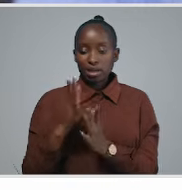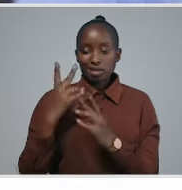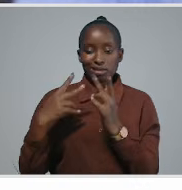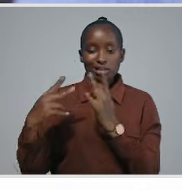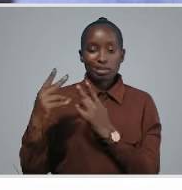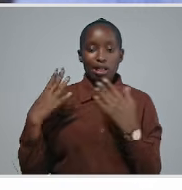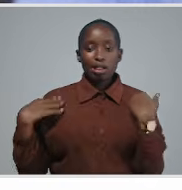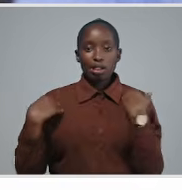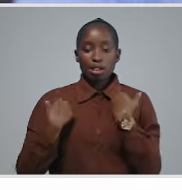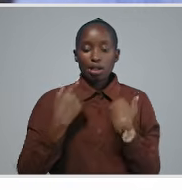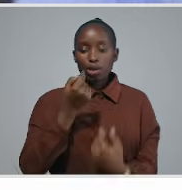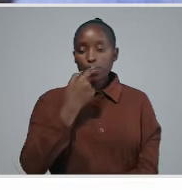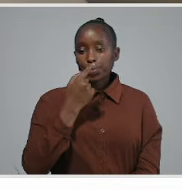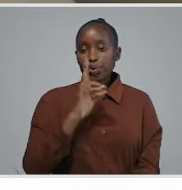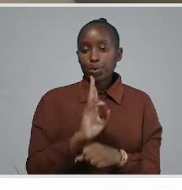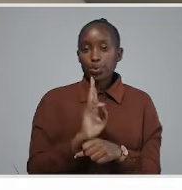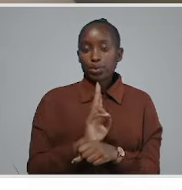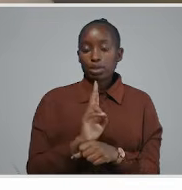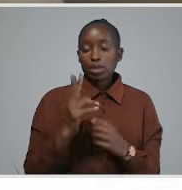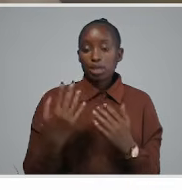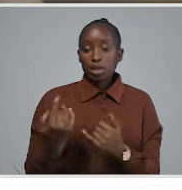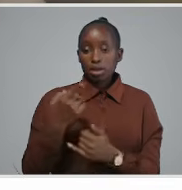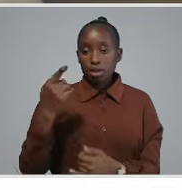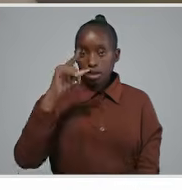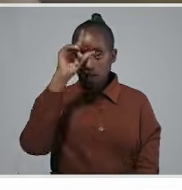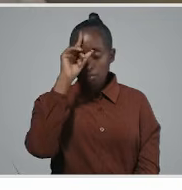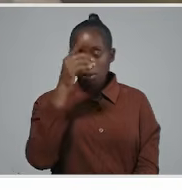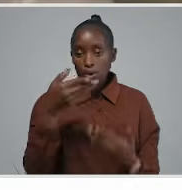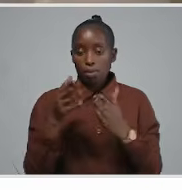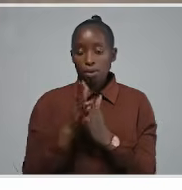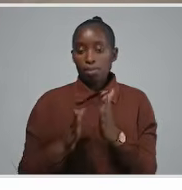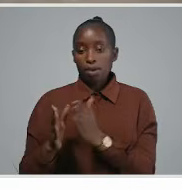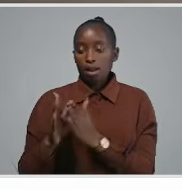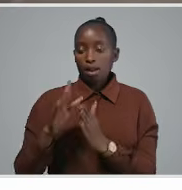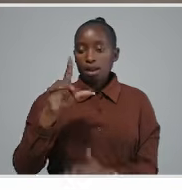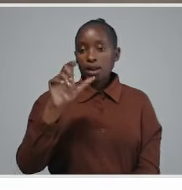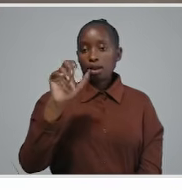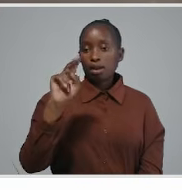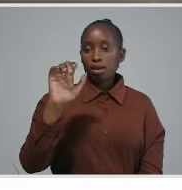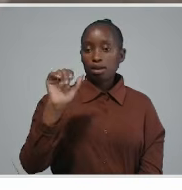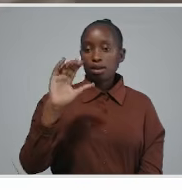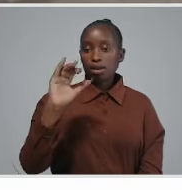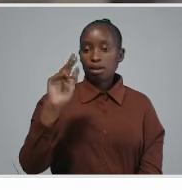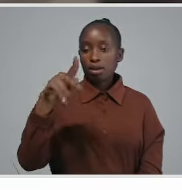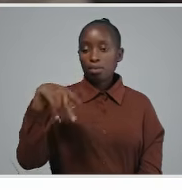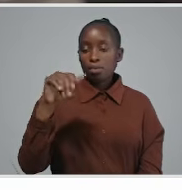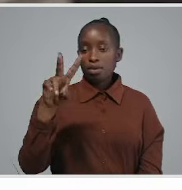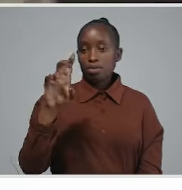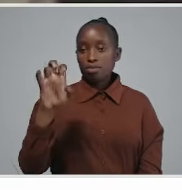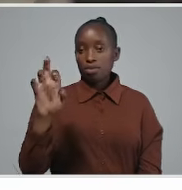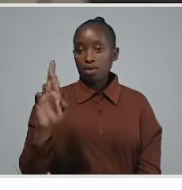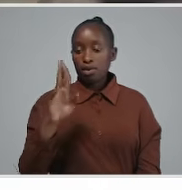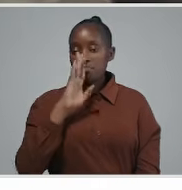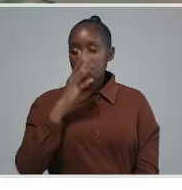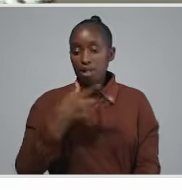za tembe, serikali ilizindua dawa ya Lenacapavir inayodungwa baada ya miezi 6 ili kuzuia maambukizi